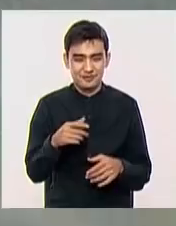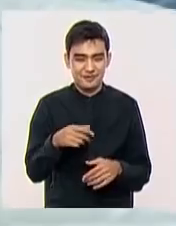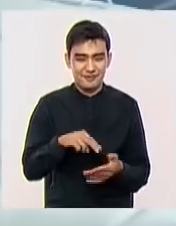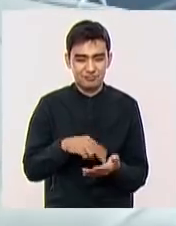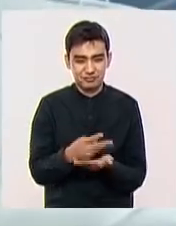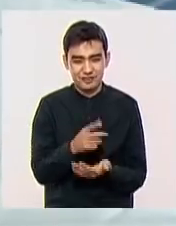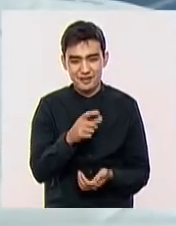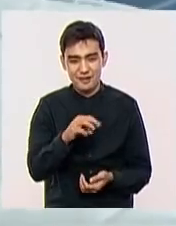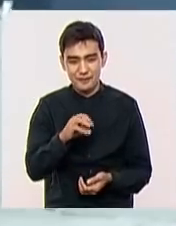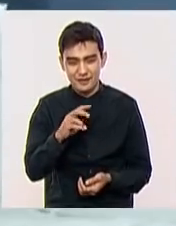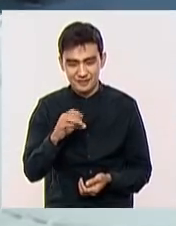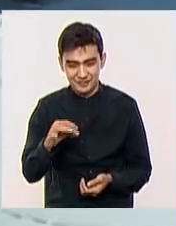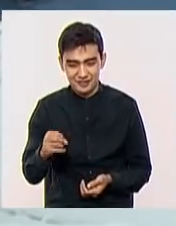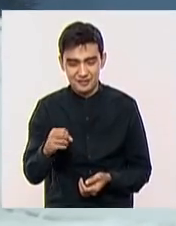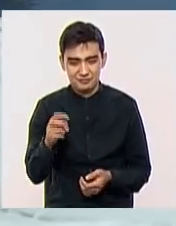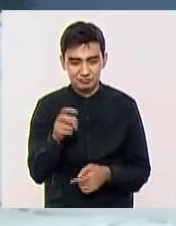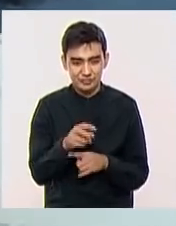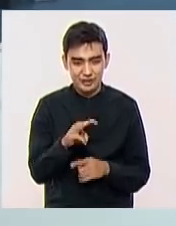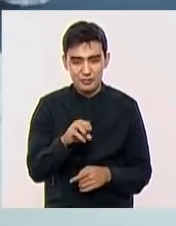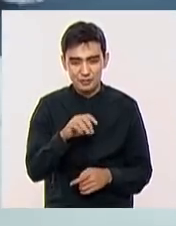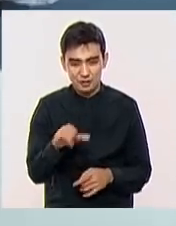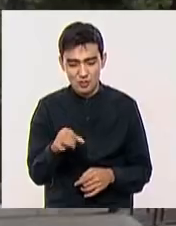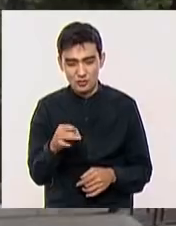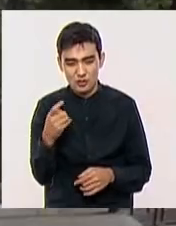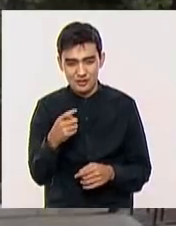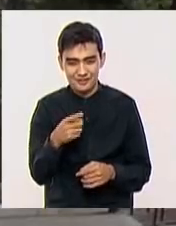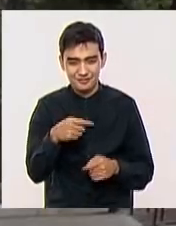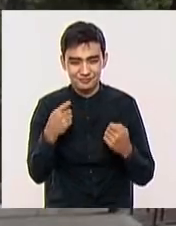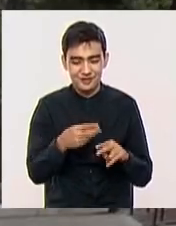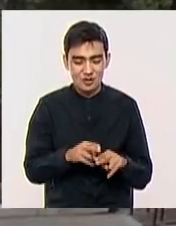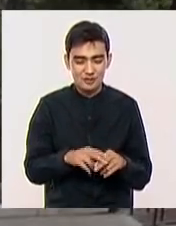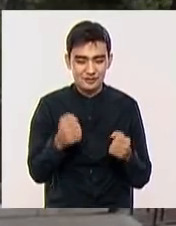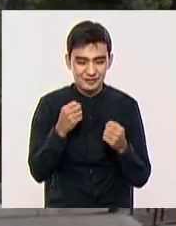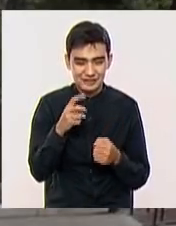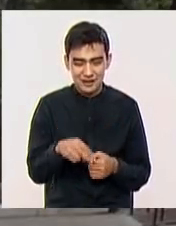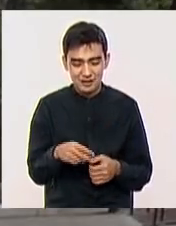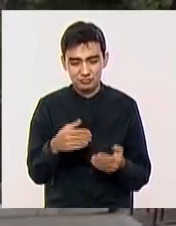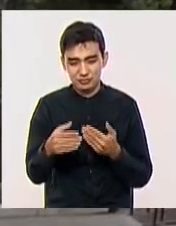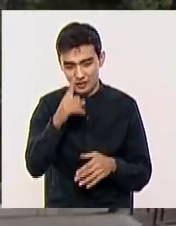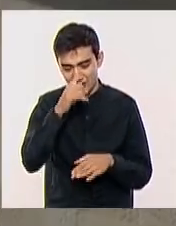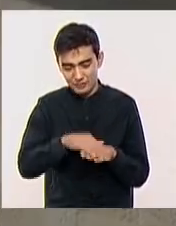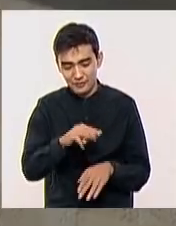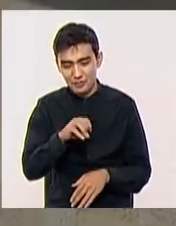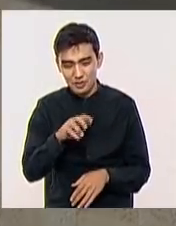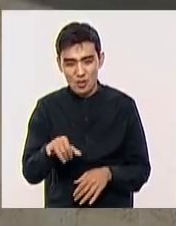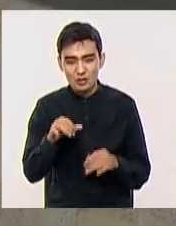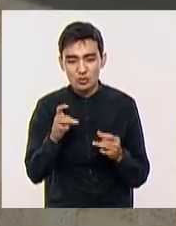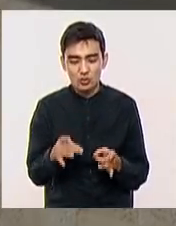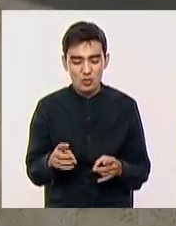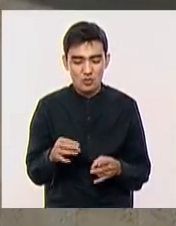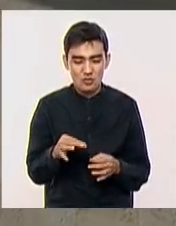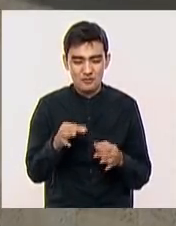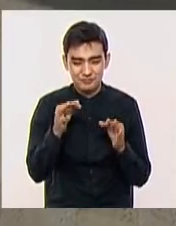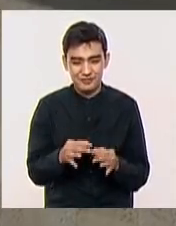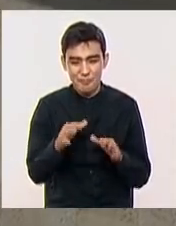гимнастики едва ли не ежедневно приезжают в Темиртау. Переговоры с владельцами зданий и спортзалов ведет аким Темиртау. Но найти подходящее